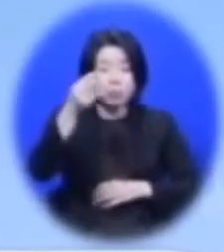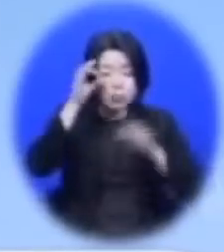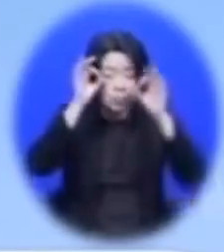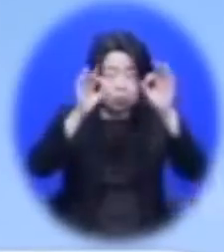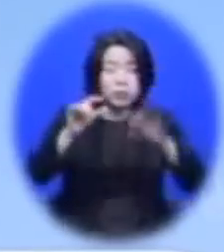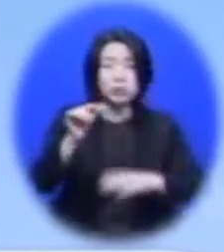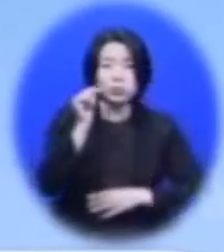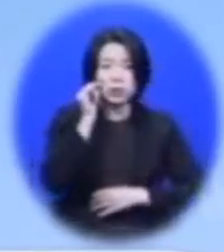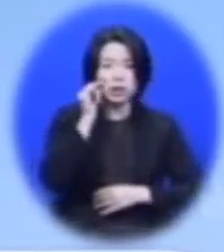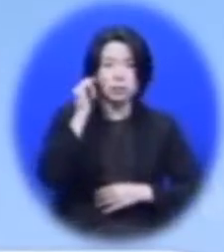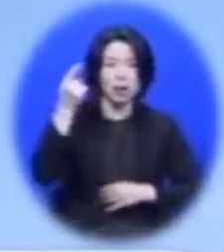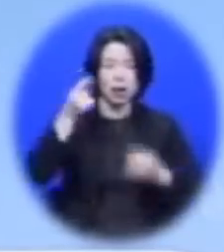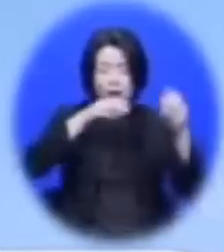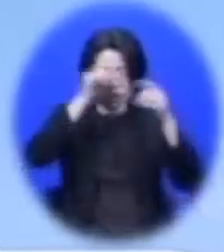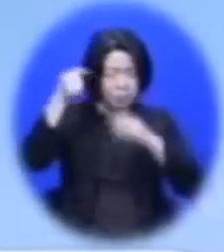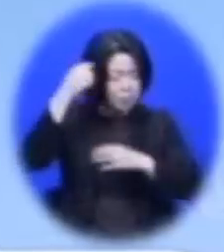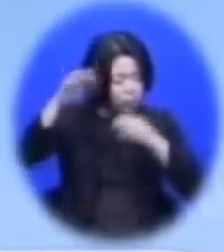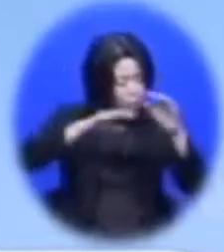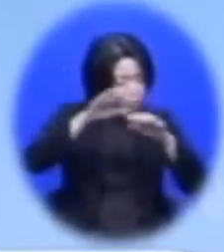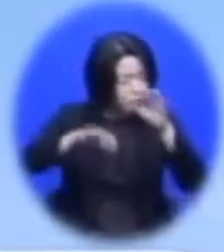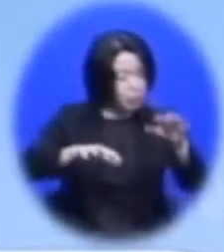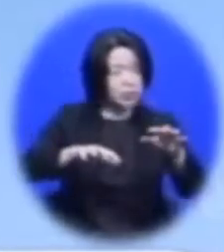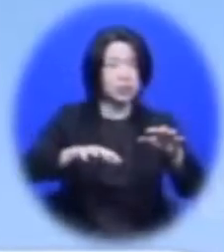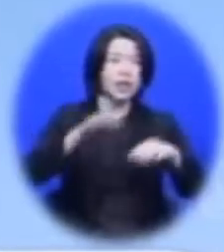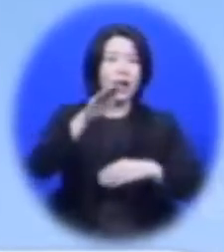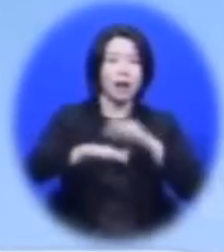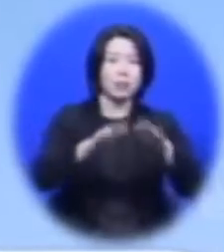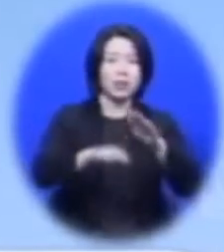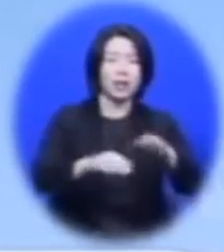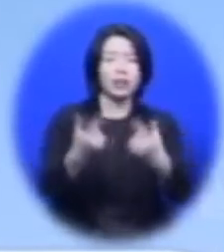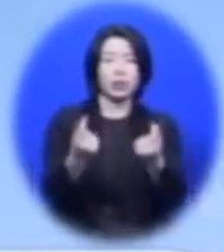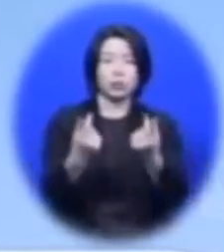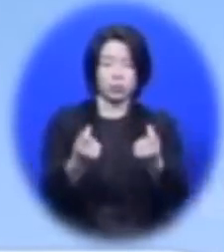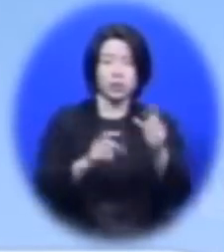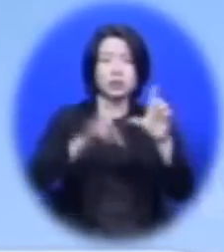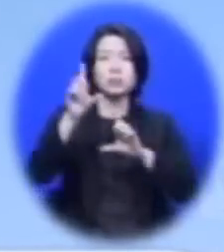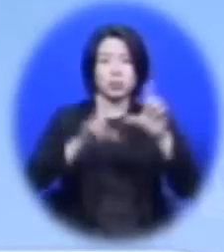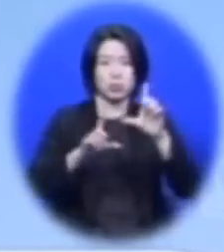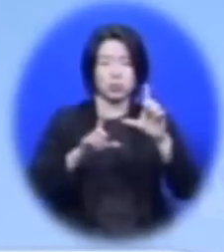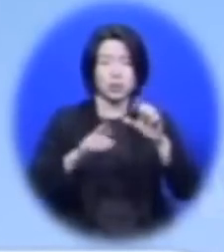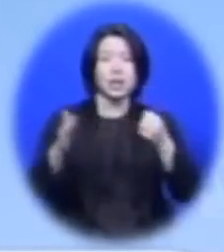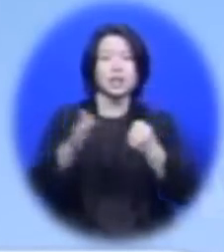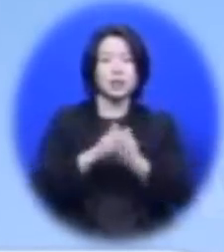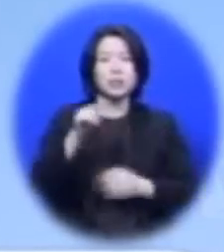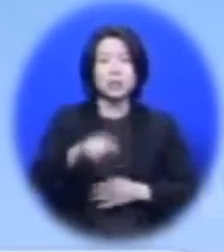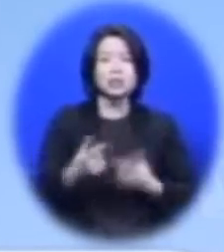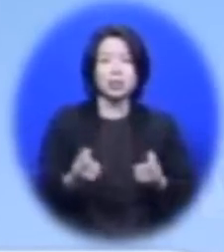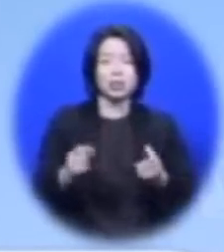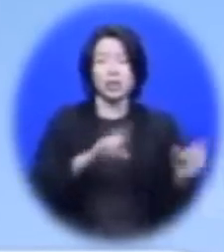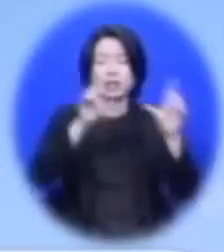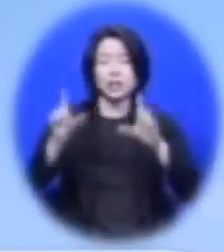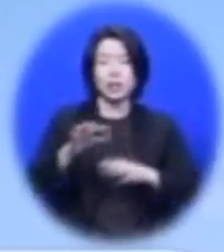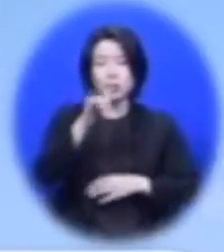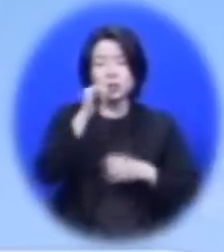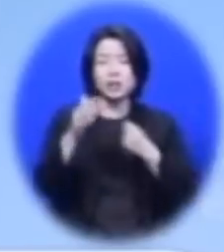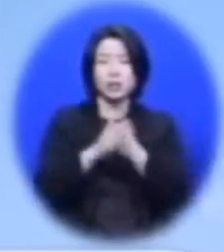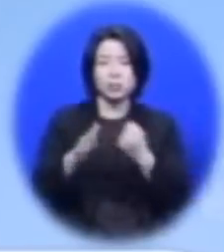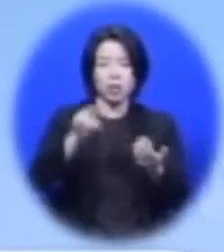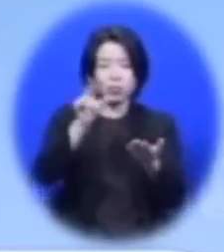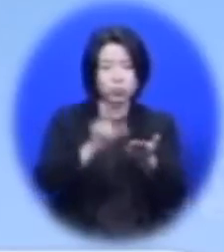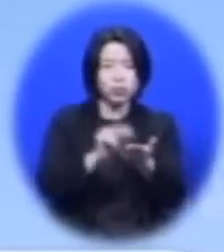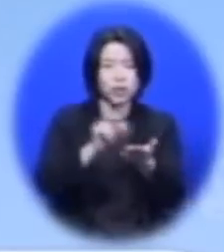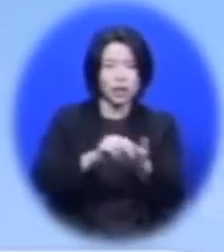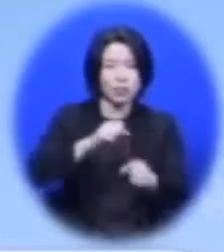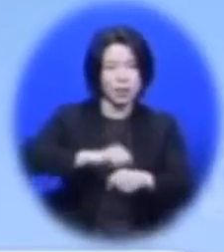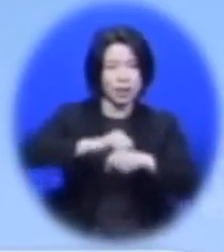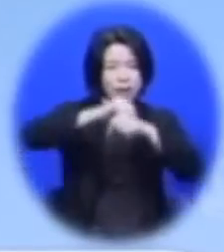사람이 정신없이 앞을 가고 있는 것과 똑같은 형국입니다. 그렇게 사니 문제가 계속 많아지는 겁니다.